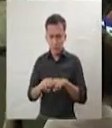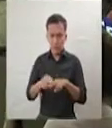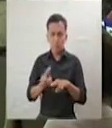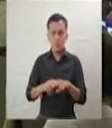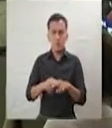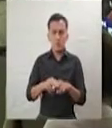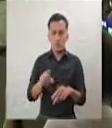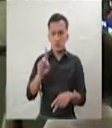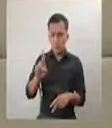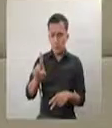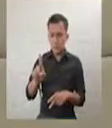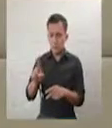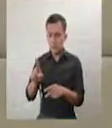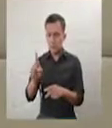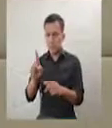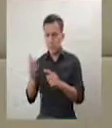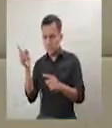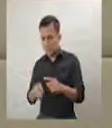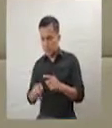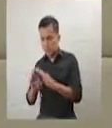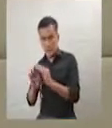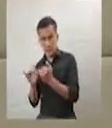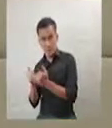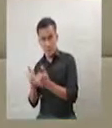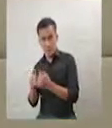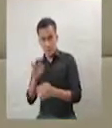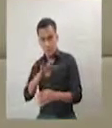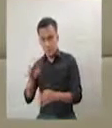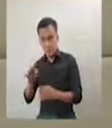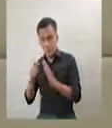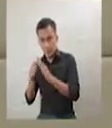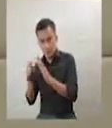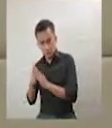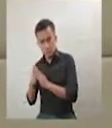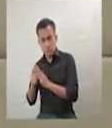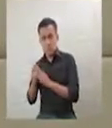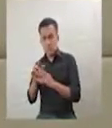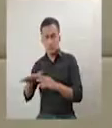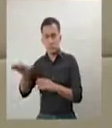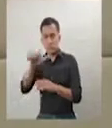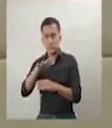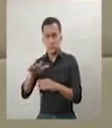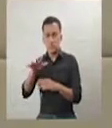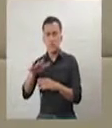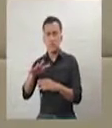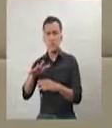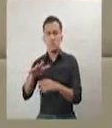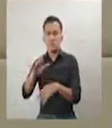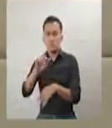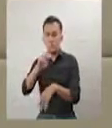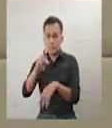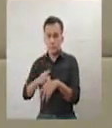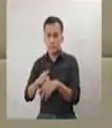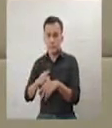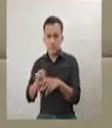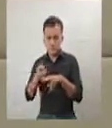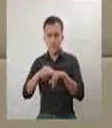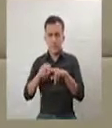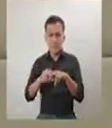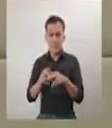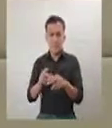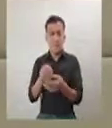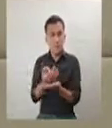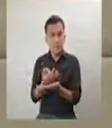sana, one birthing center per barangay. That's 44,000 birthing centers po in the entire Philippines.